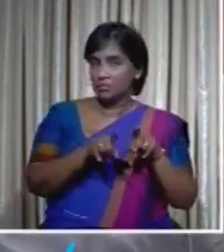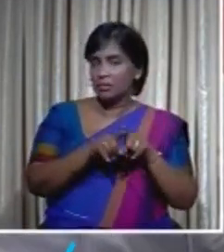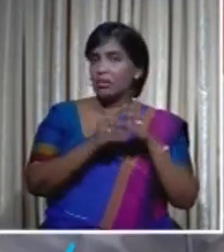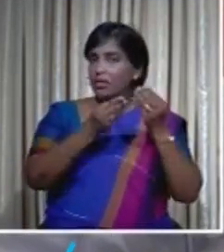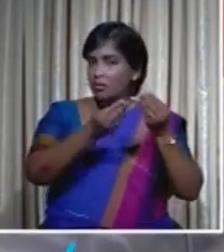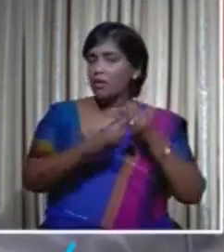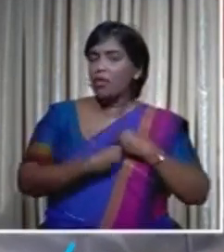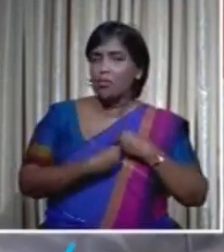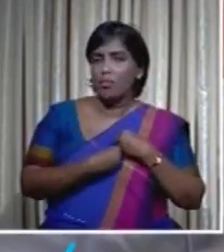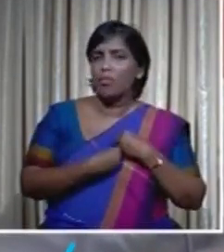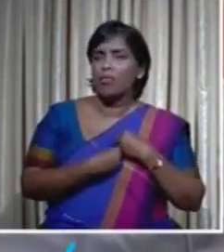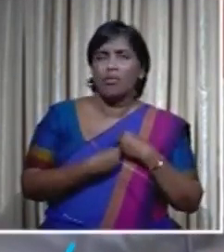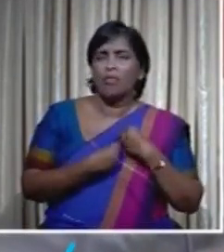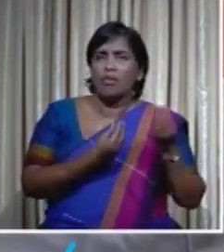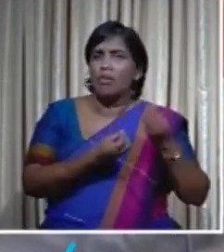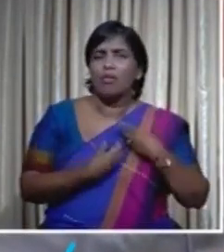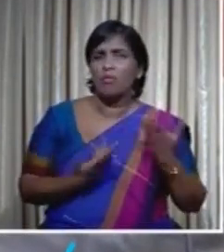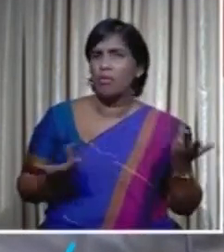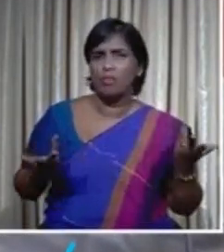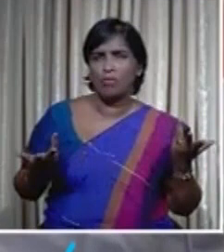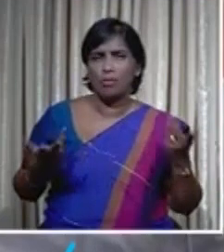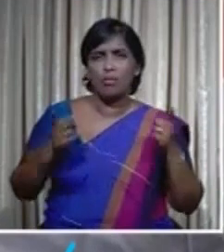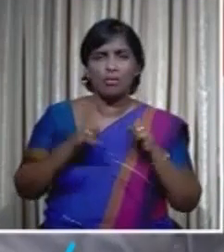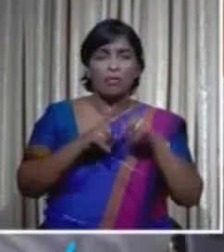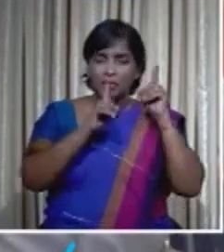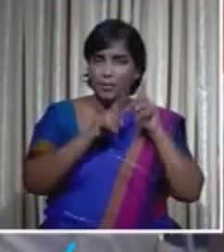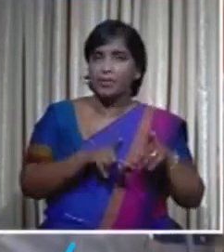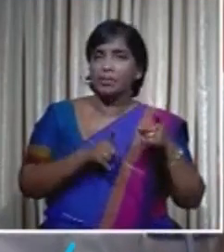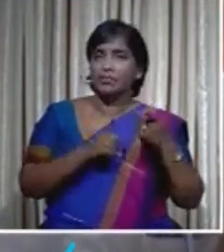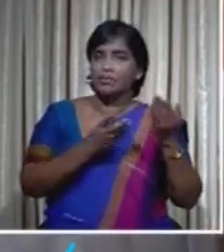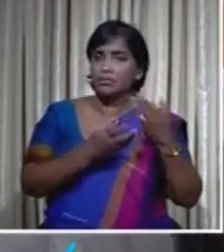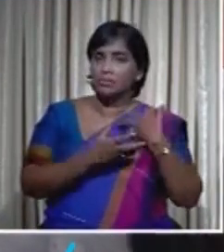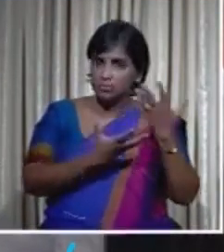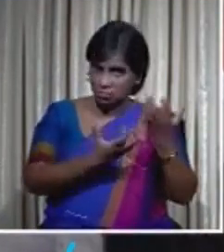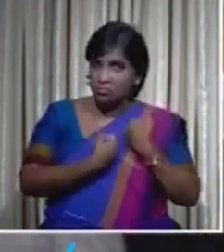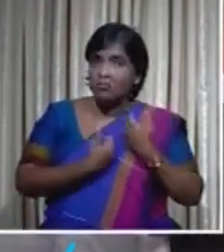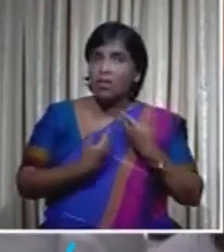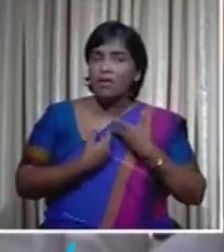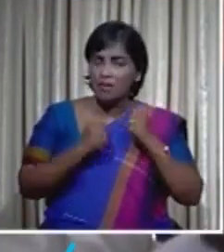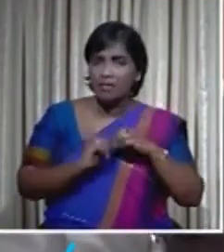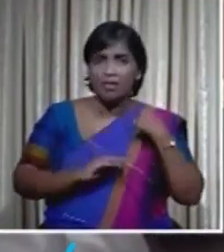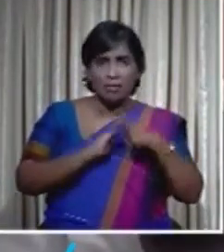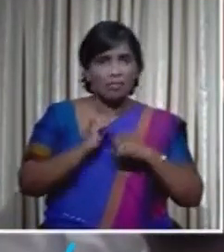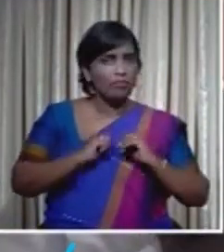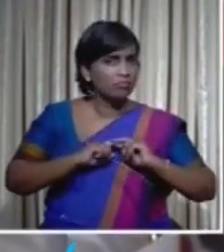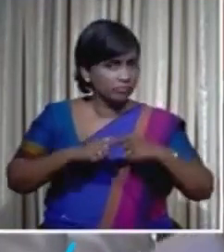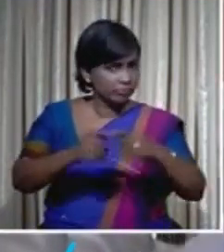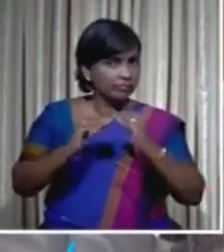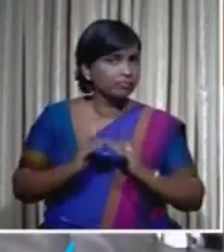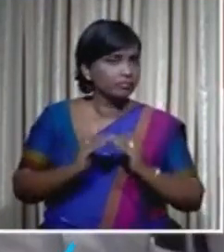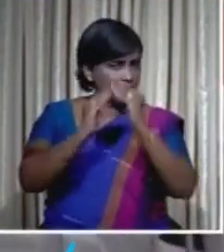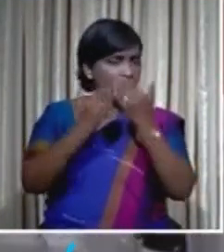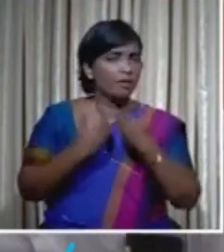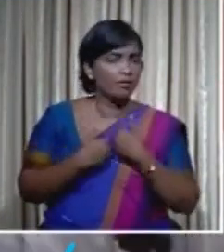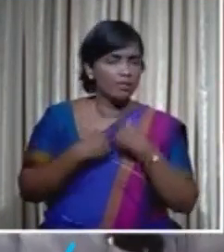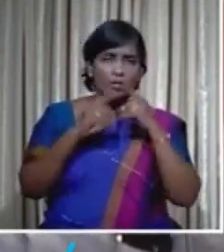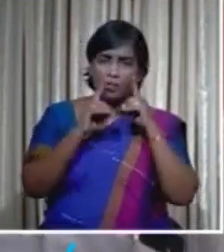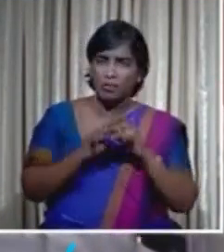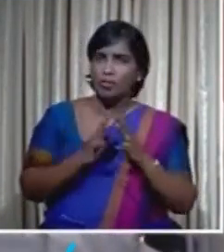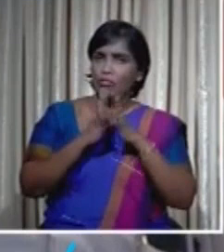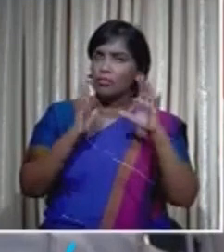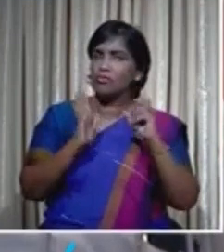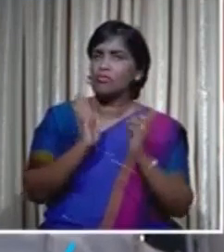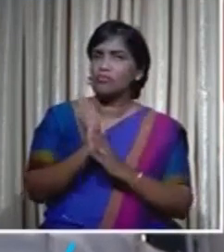Yenna Lava, the Adain the Kerr, in the Nadle in the Munet and Adabet the Kerr. Ibola Arne Kulukalam, Paton by the Arne Kulukalam, in the